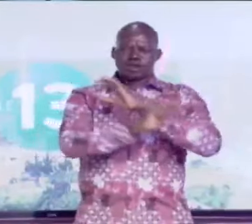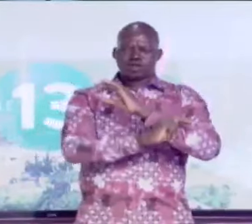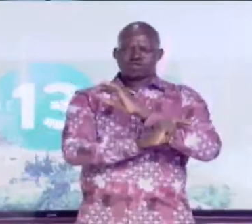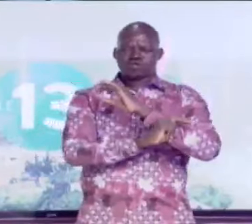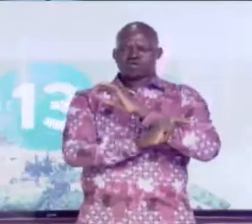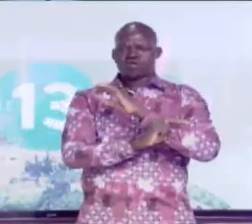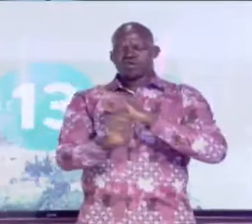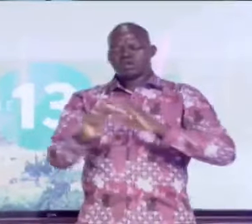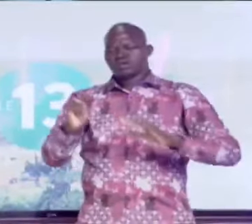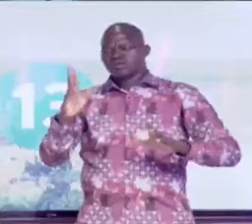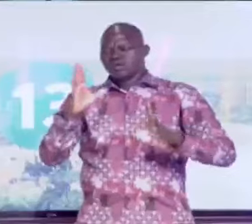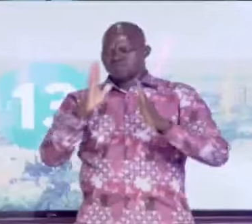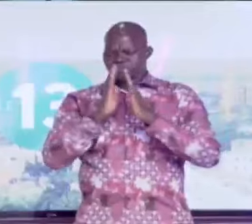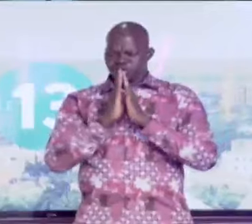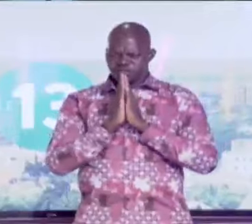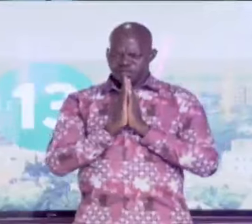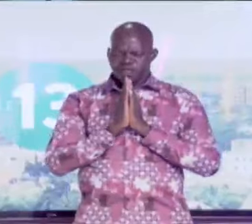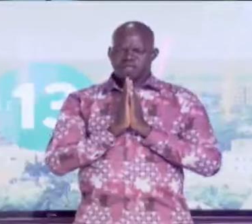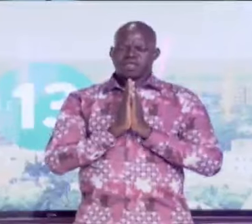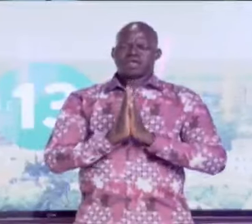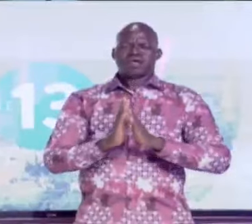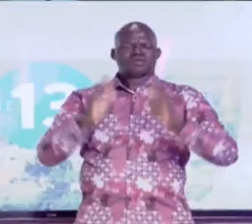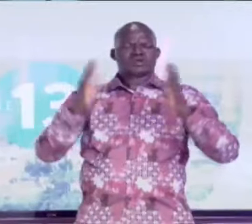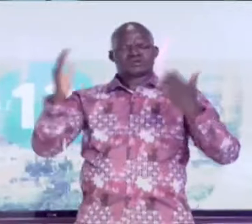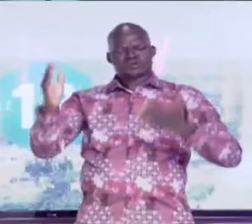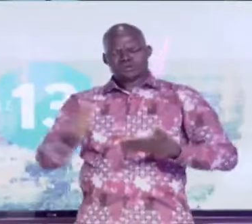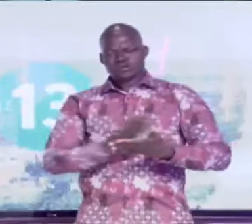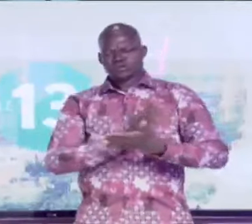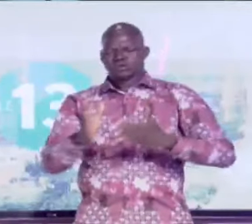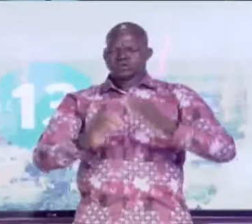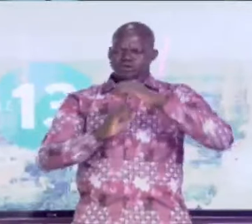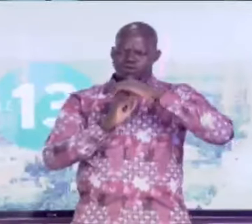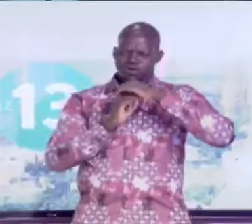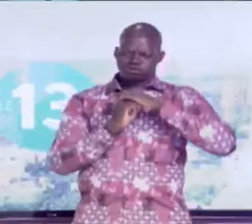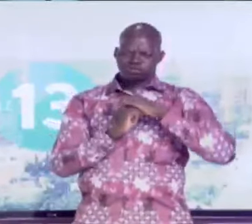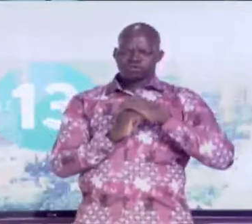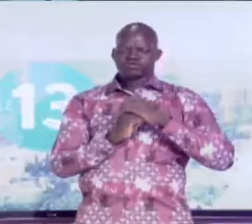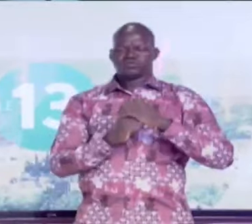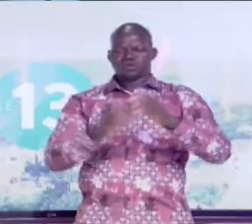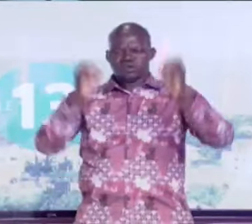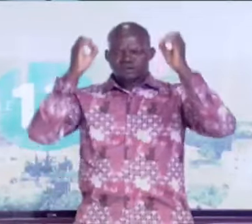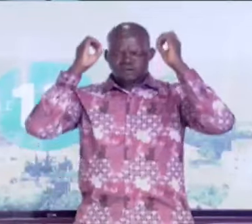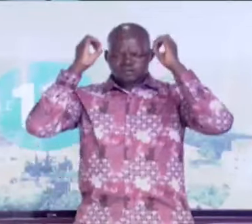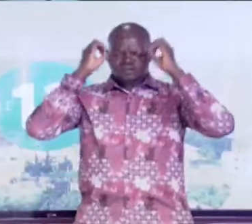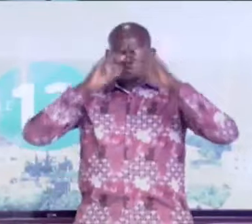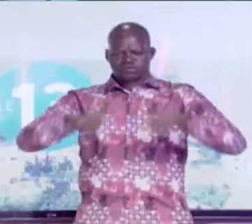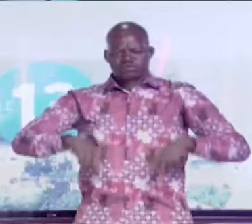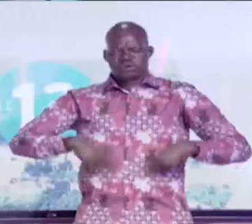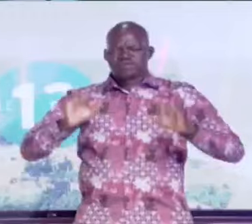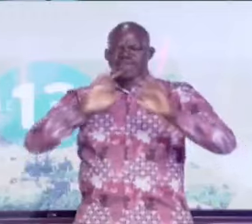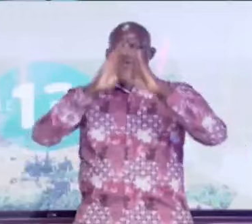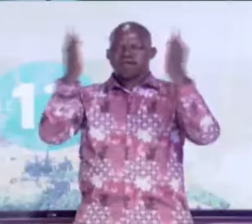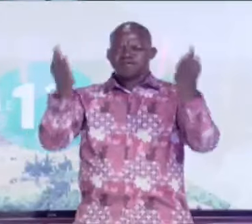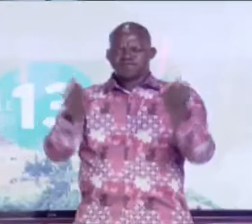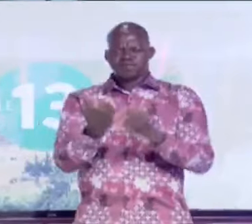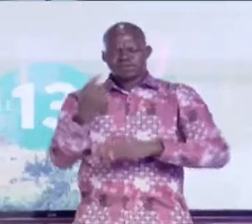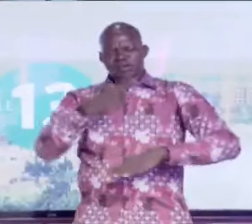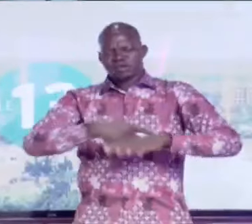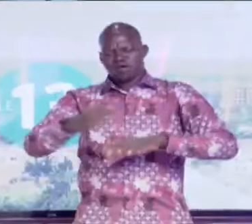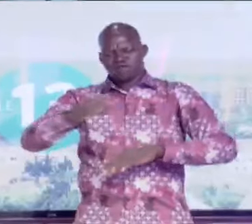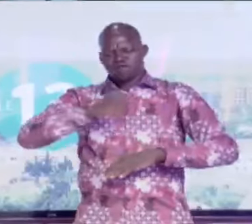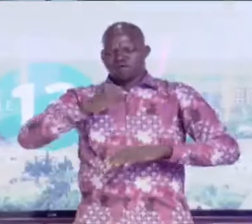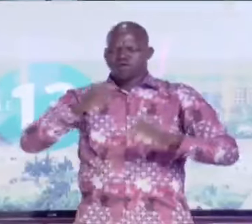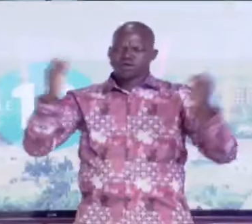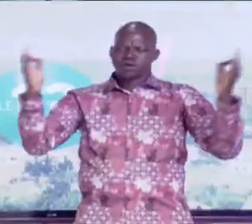Des instants de prière rythmés, de louanges et d'adoration, mais aussi d'enseignements sur la vie de famille. Les temps forts de la